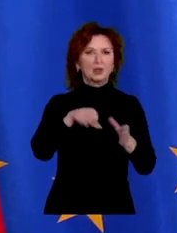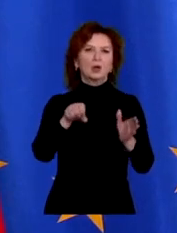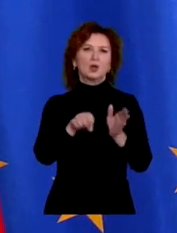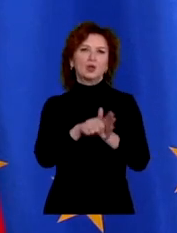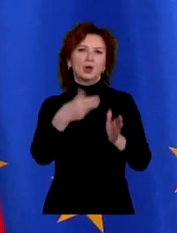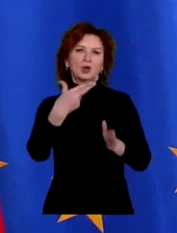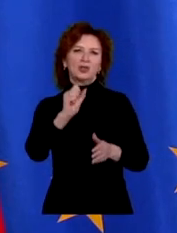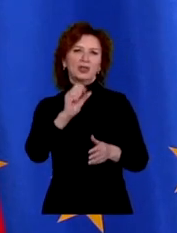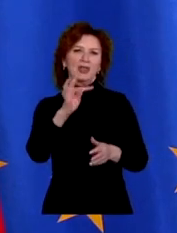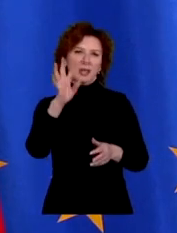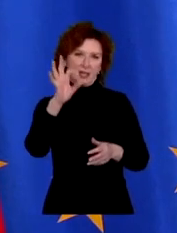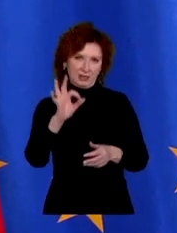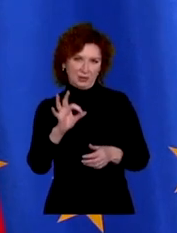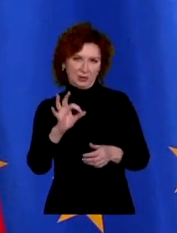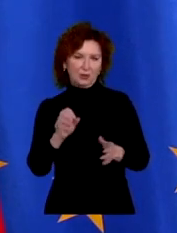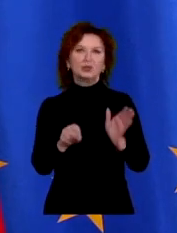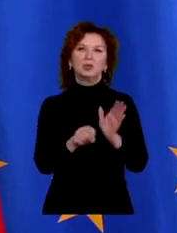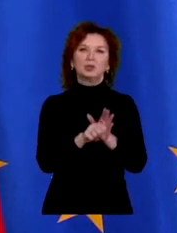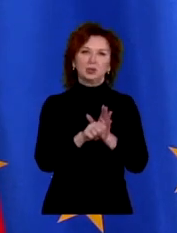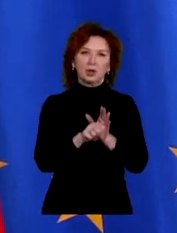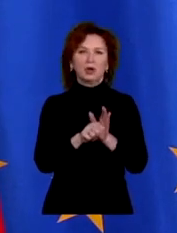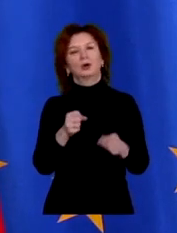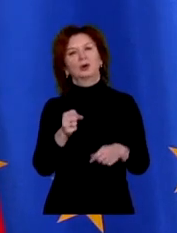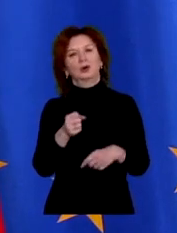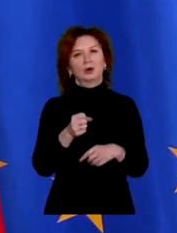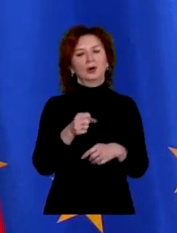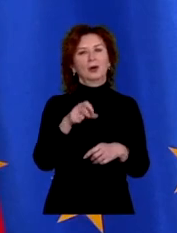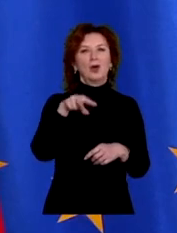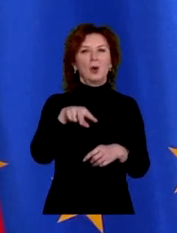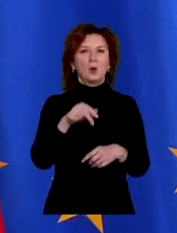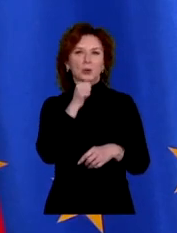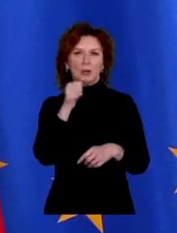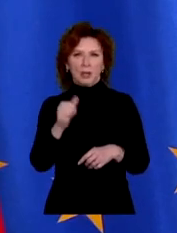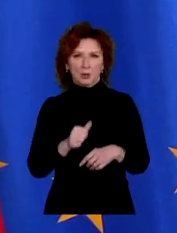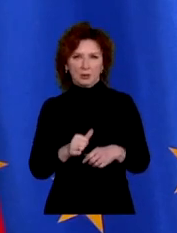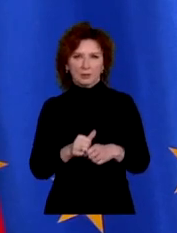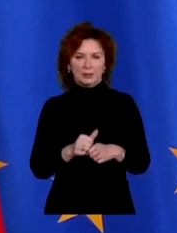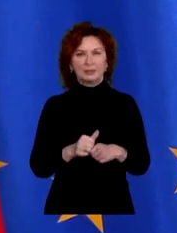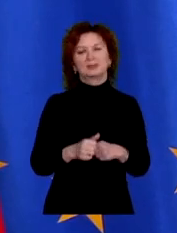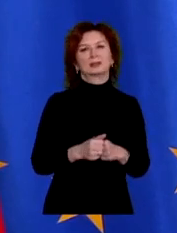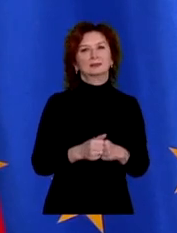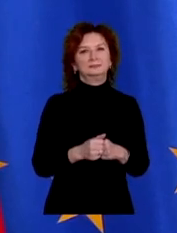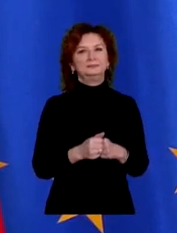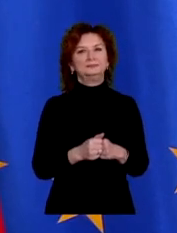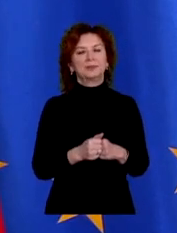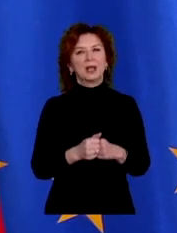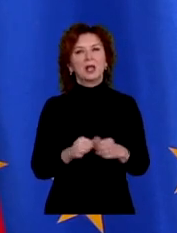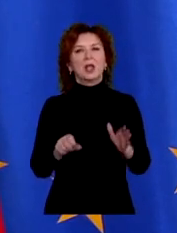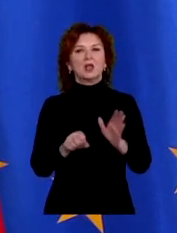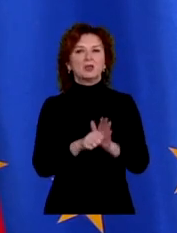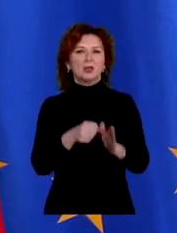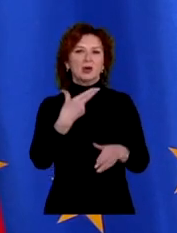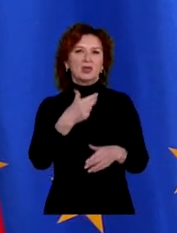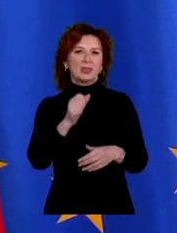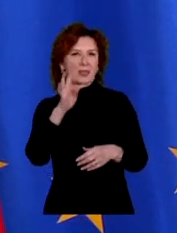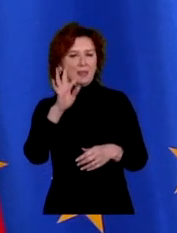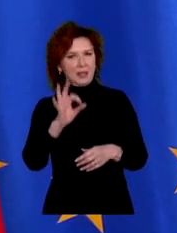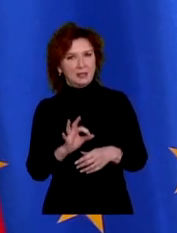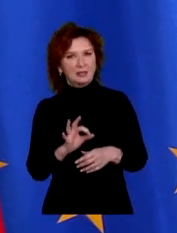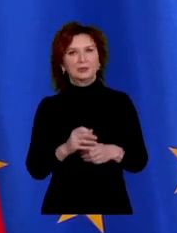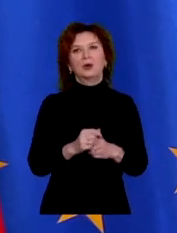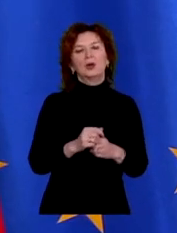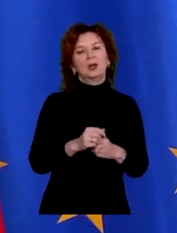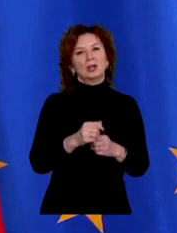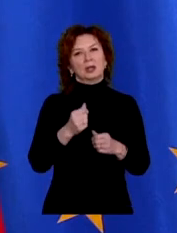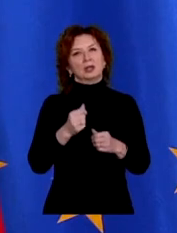do Unii Europejskiej, aspiracje zrealizowane w 1999 roku w odniesieniu do NATO, Słowacja nieco później, w 2003